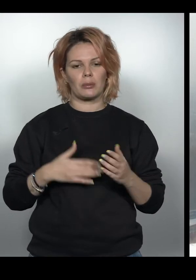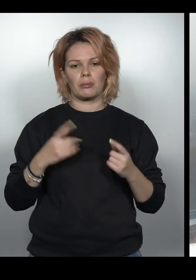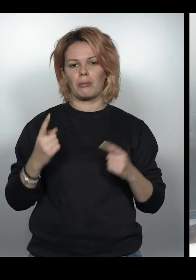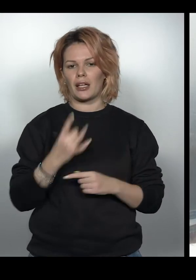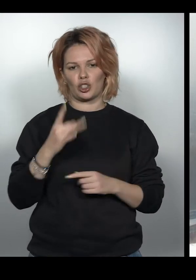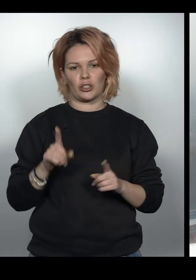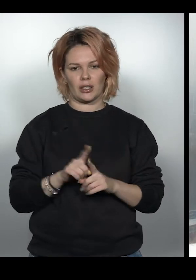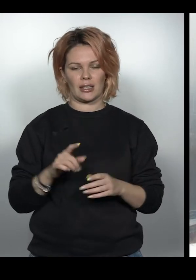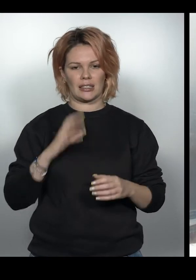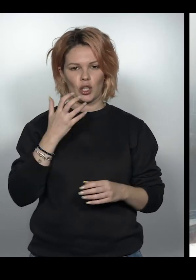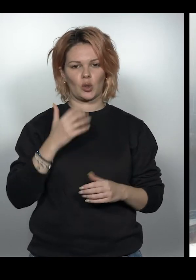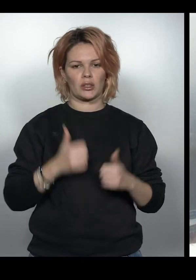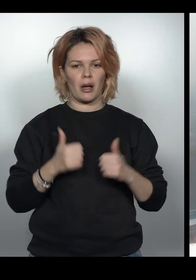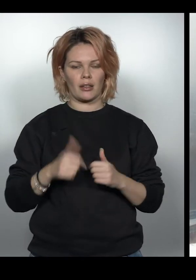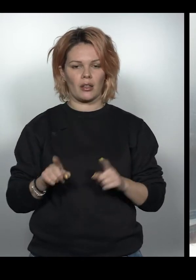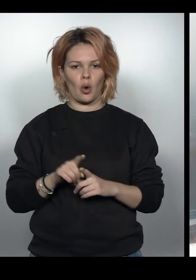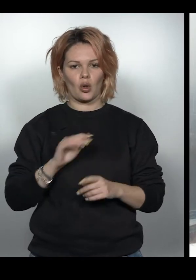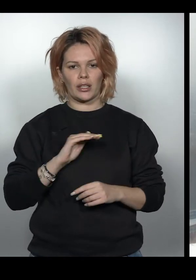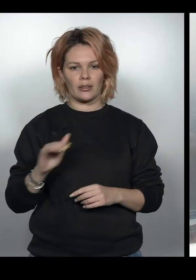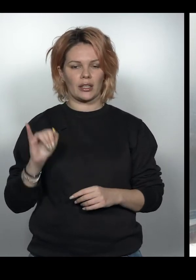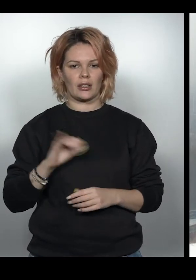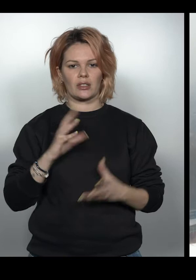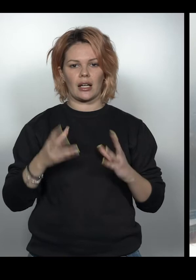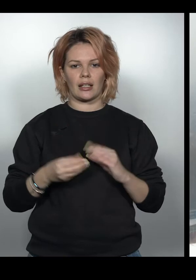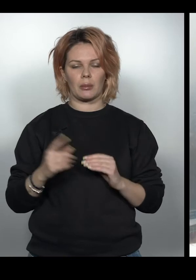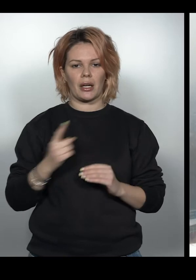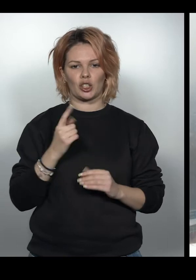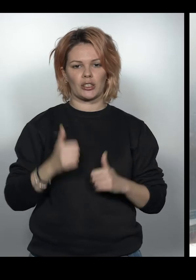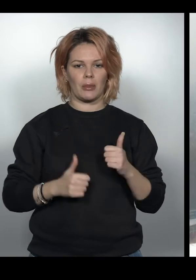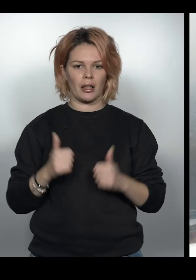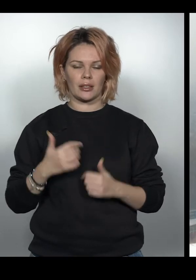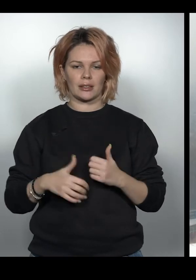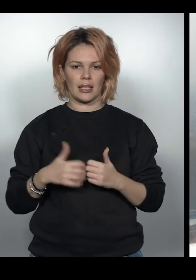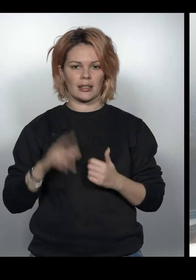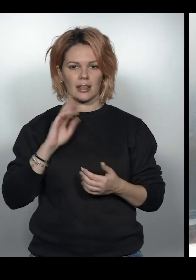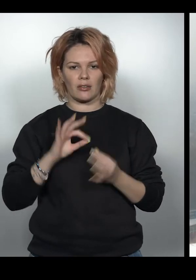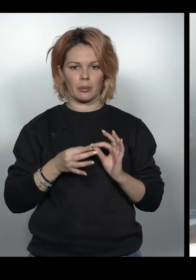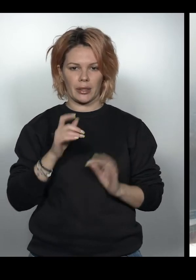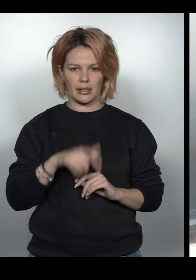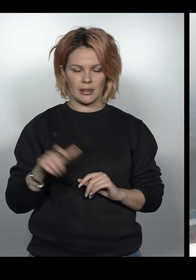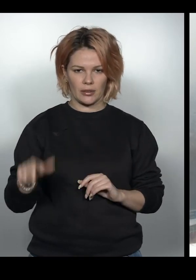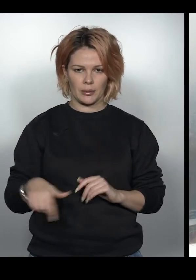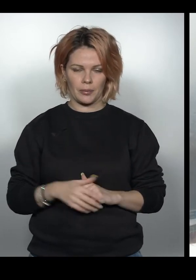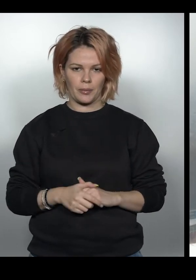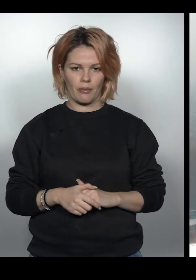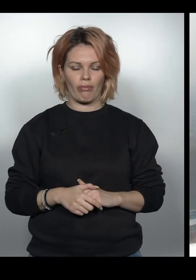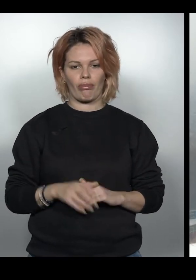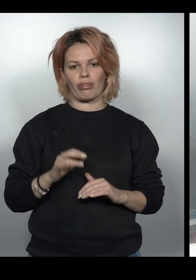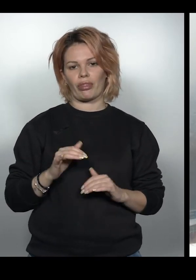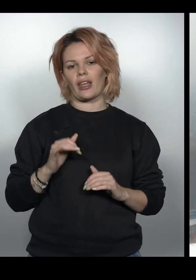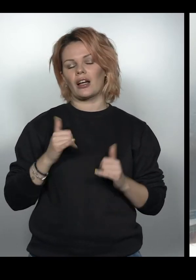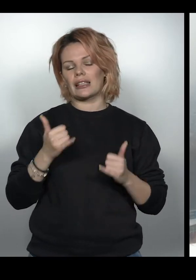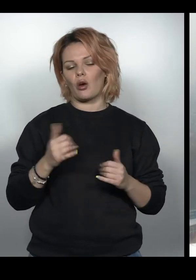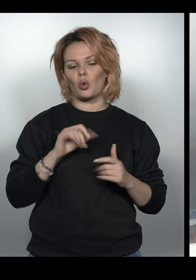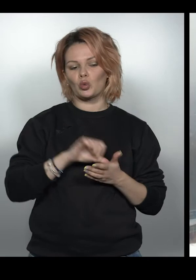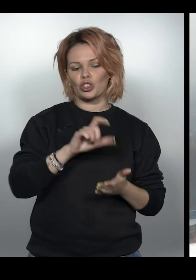перші такі серйозні змагання такого рівня. І взагалі перші змагання серед дефлімпійців, як